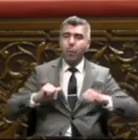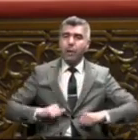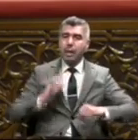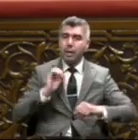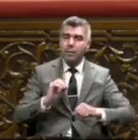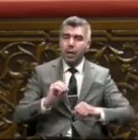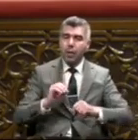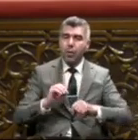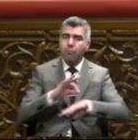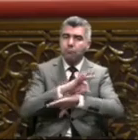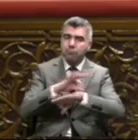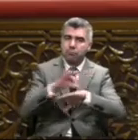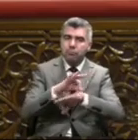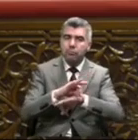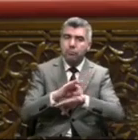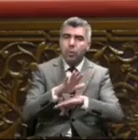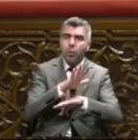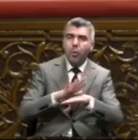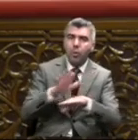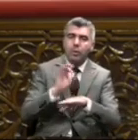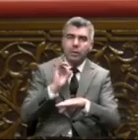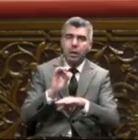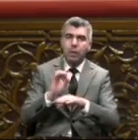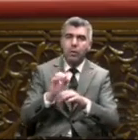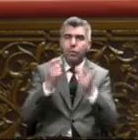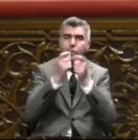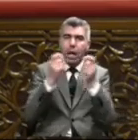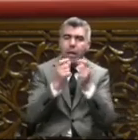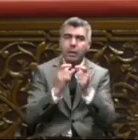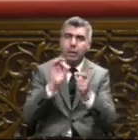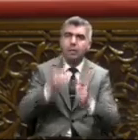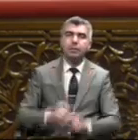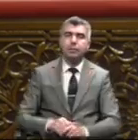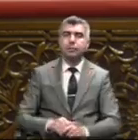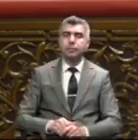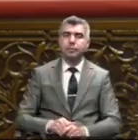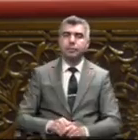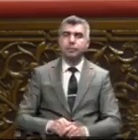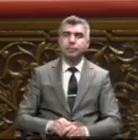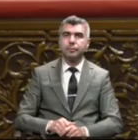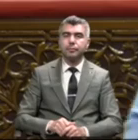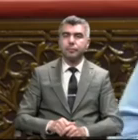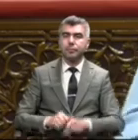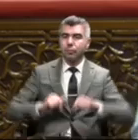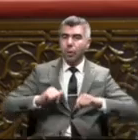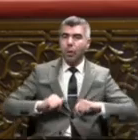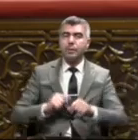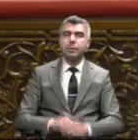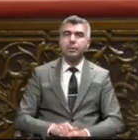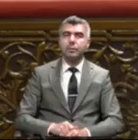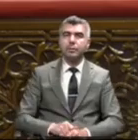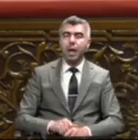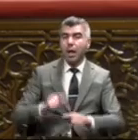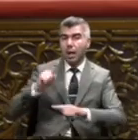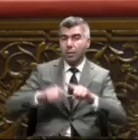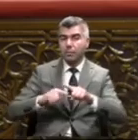العموميه وكذا في العديد من المؤسسات القطاع الخاص السيد الوزير المحترم لم